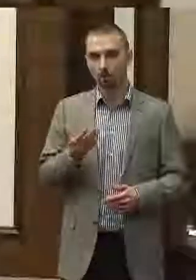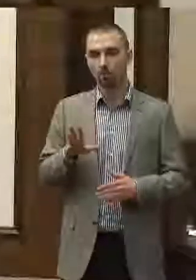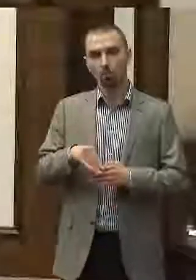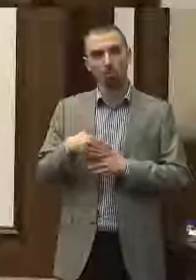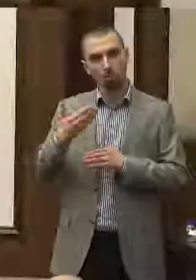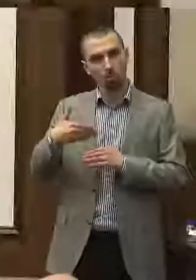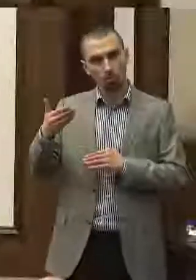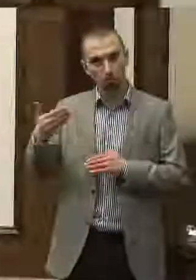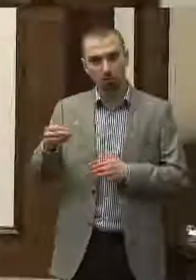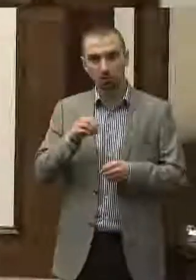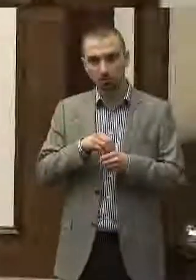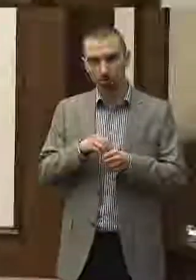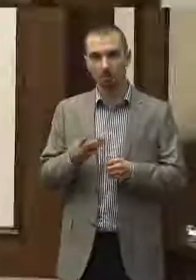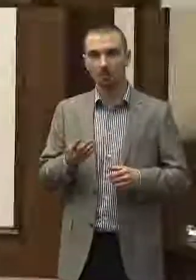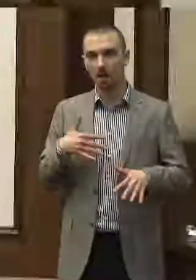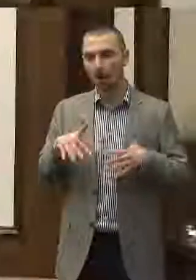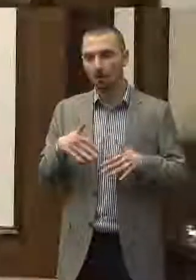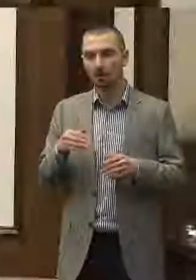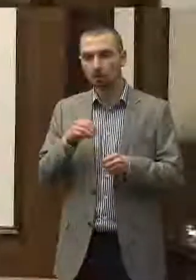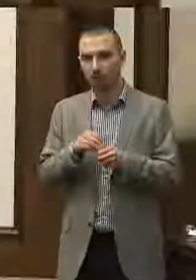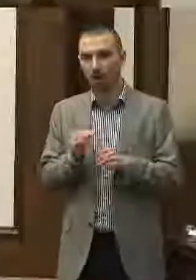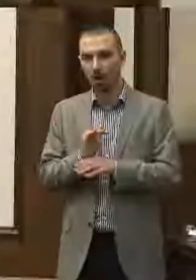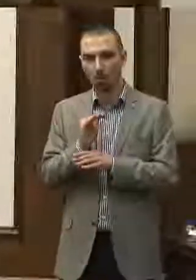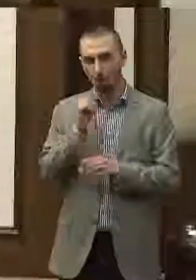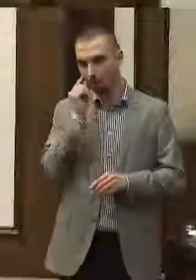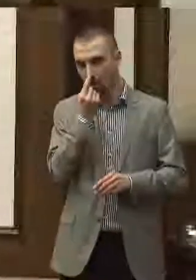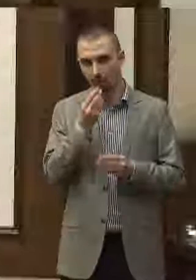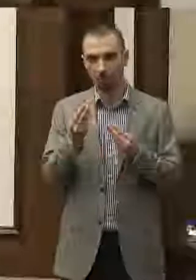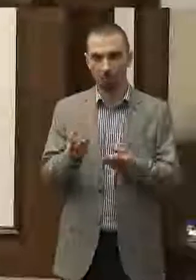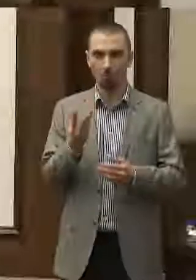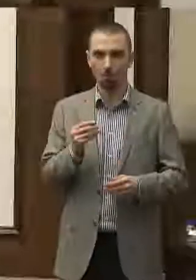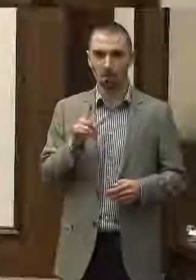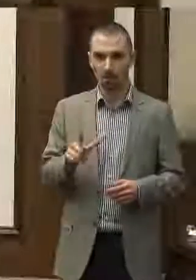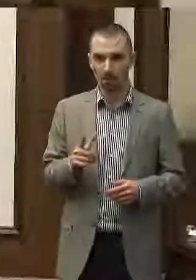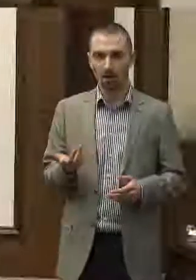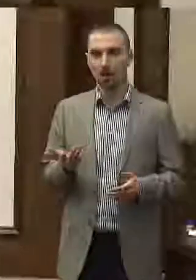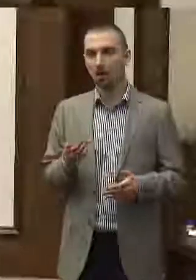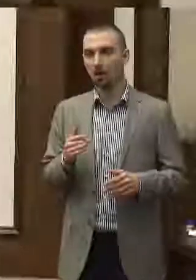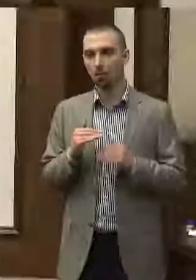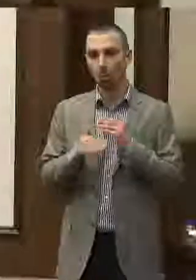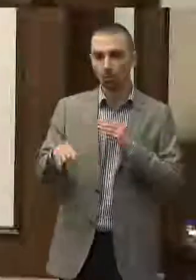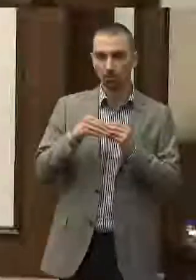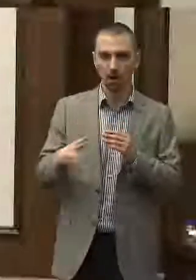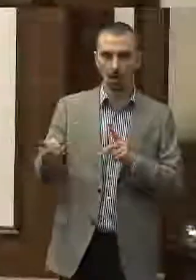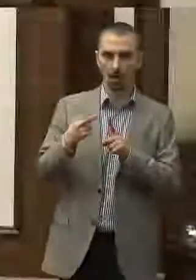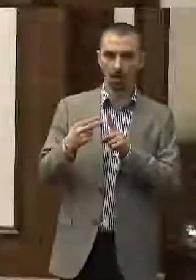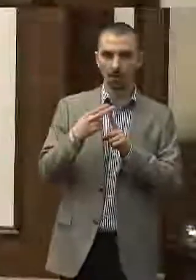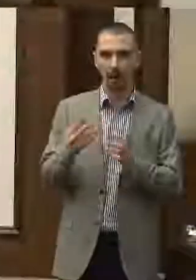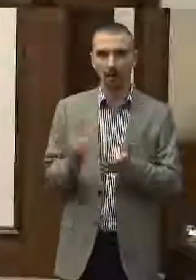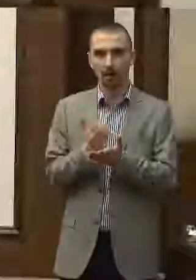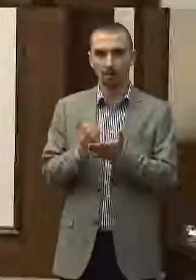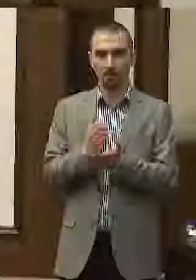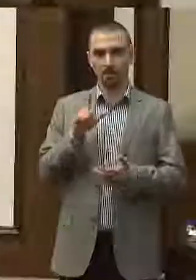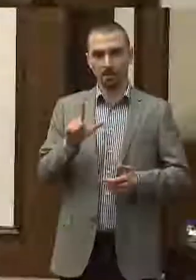de biz engellilerin yaşamımızdaki hayatını kolaylaştıracak ve engellilerin topluma kazandırılmasında daha fazla bir ve beraber